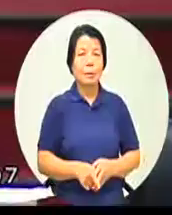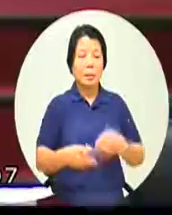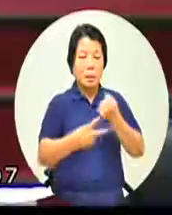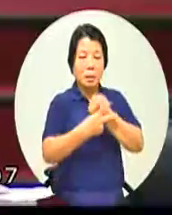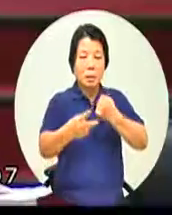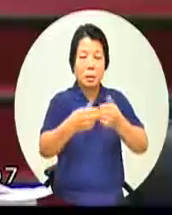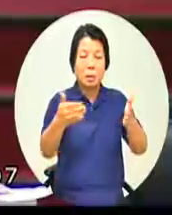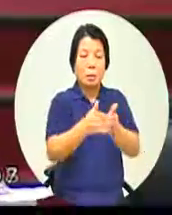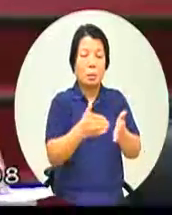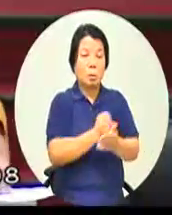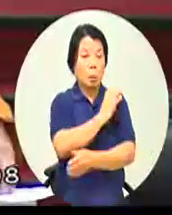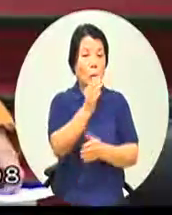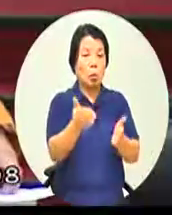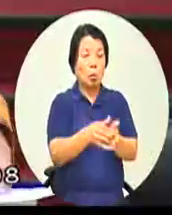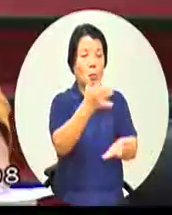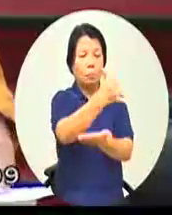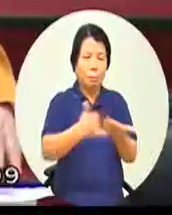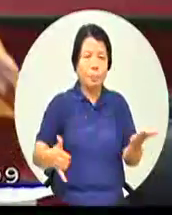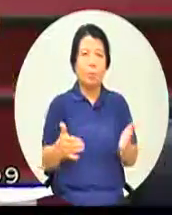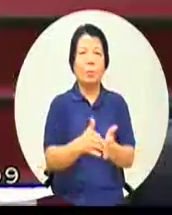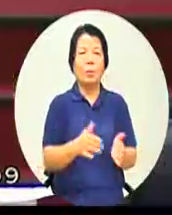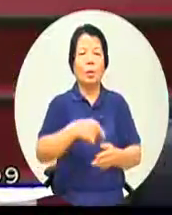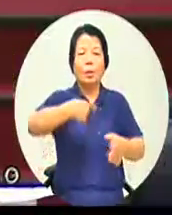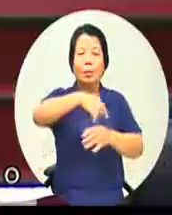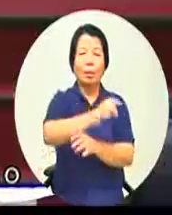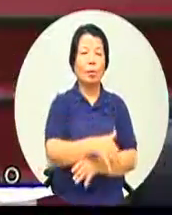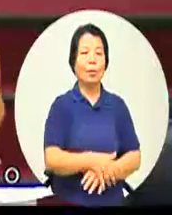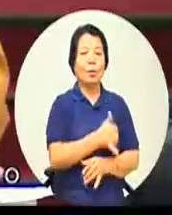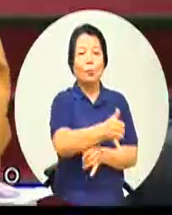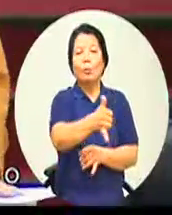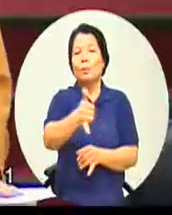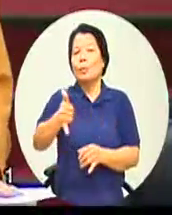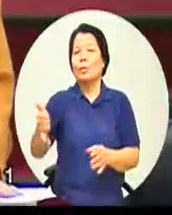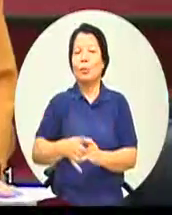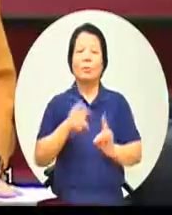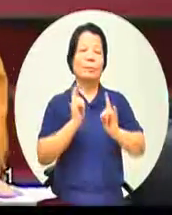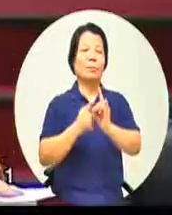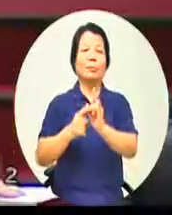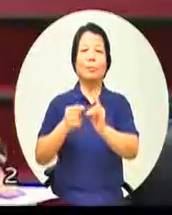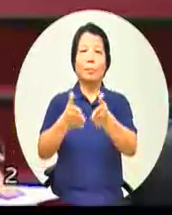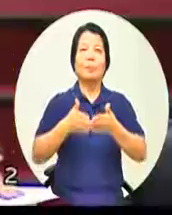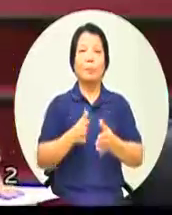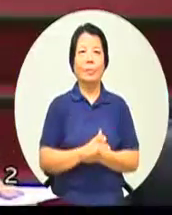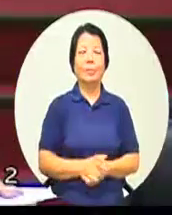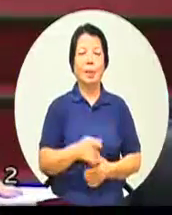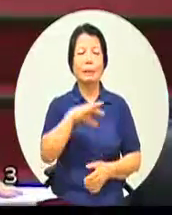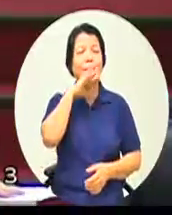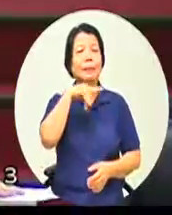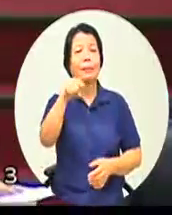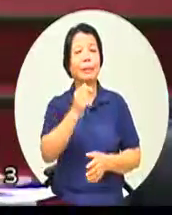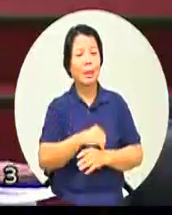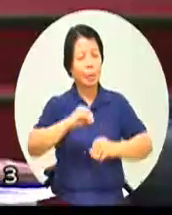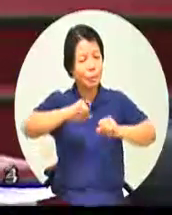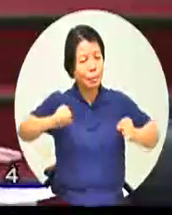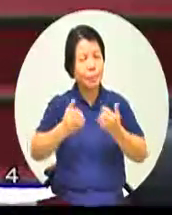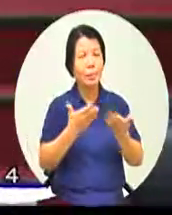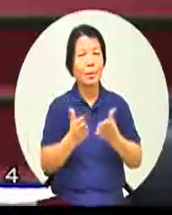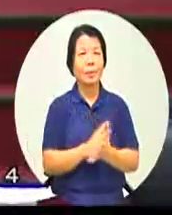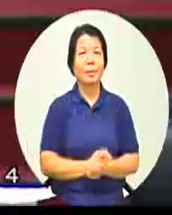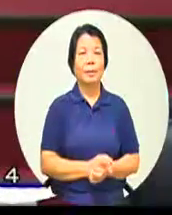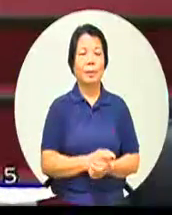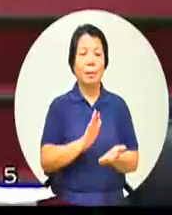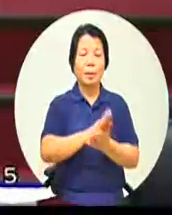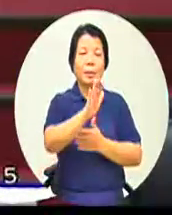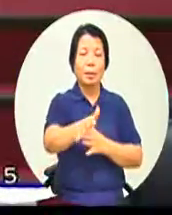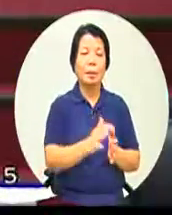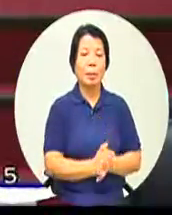白云、考证擂鼓、识问山民、度我一生啊！呢，啊，搁等候你了解五朝后代才会